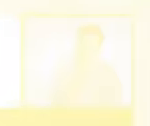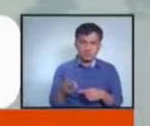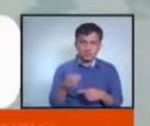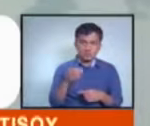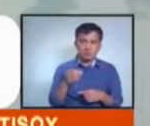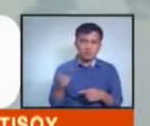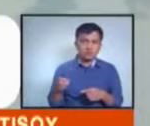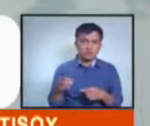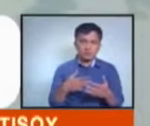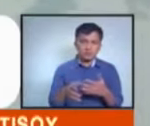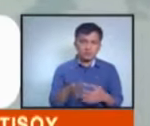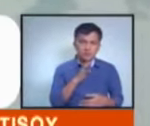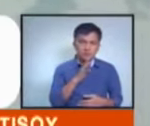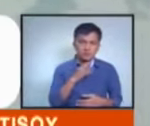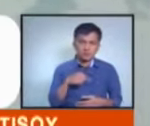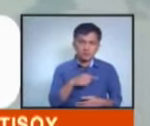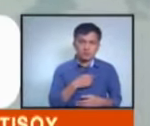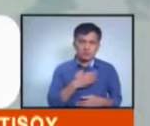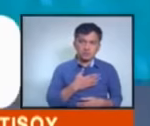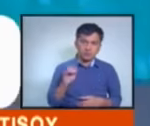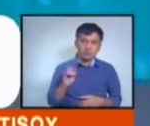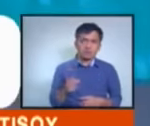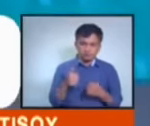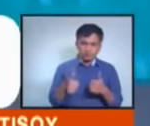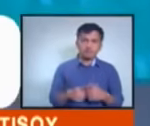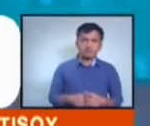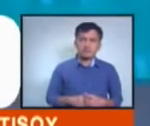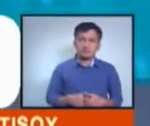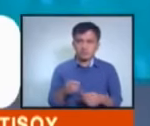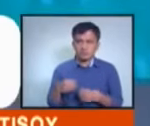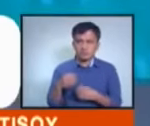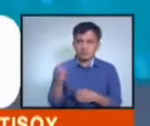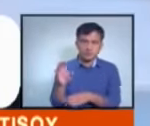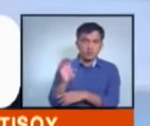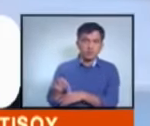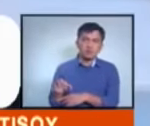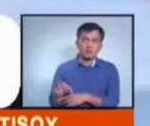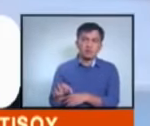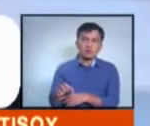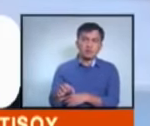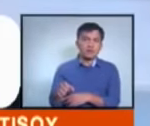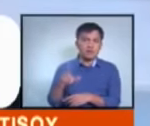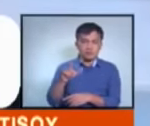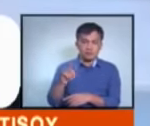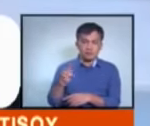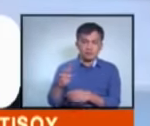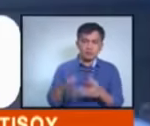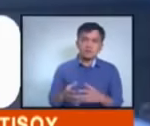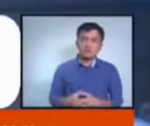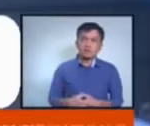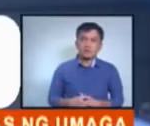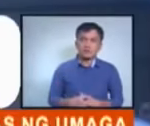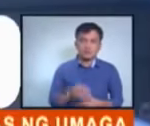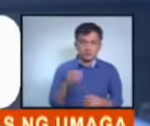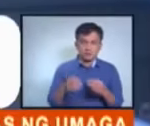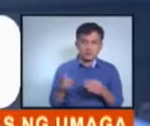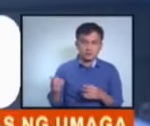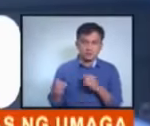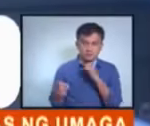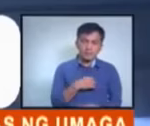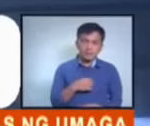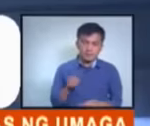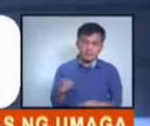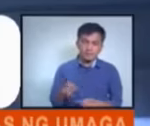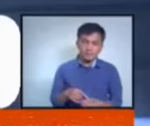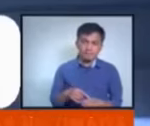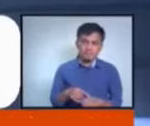rito? Even while we speak, itong gusto ko sa LTO kung ganun, nag-issue na po ng show cause order ang LTO laban sa driver. Kapag hindi po siya